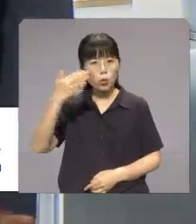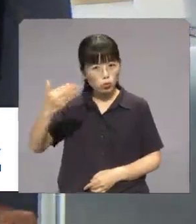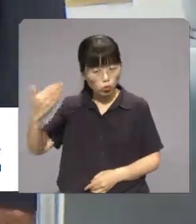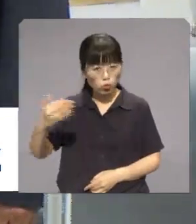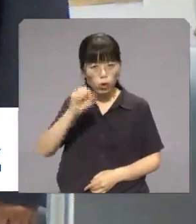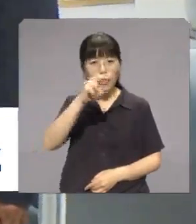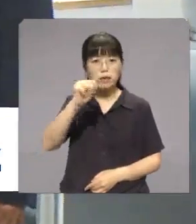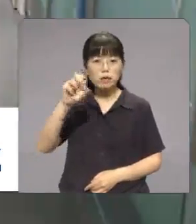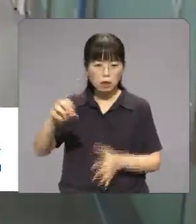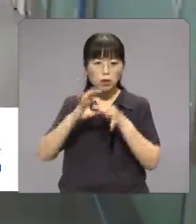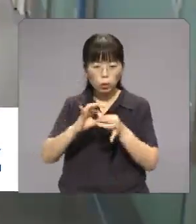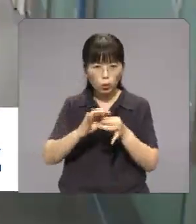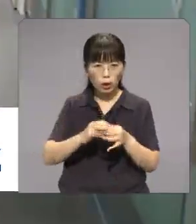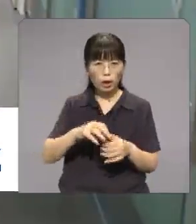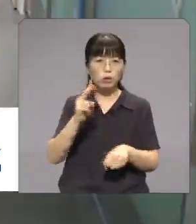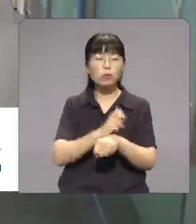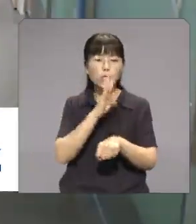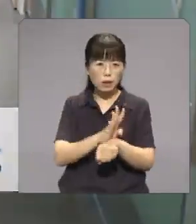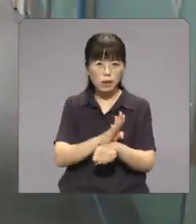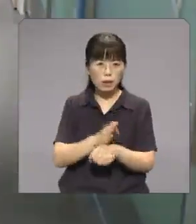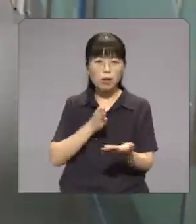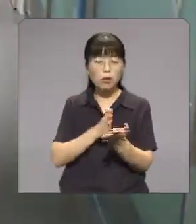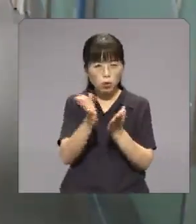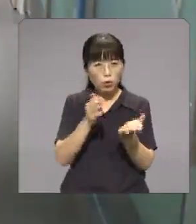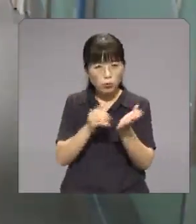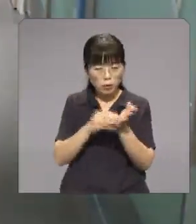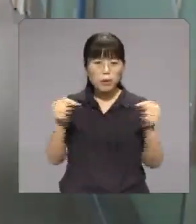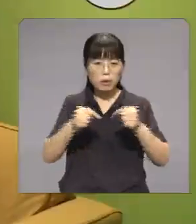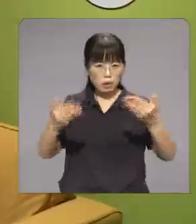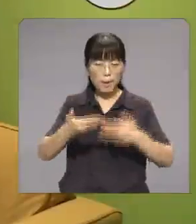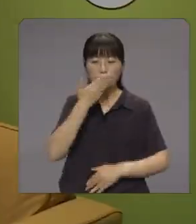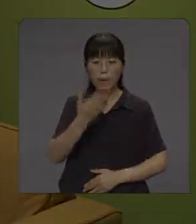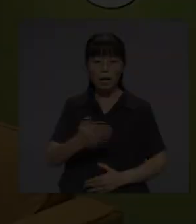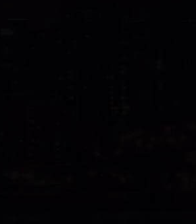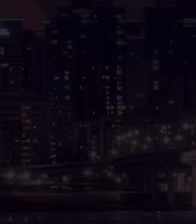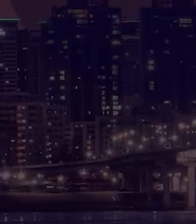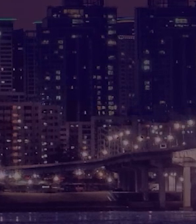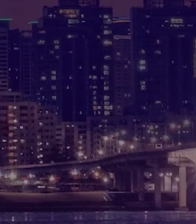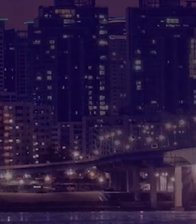1551-1099번이나 SNS를 통해 24시간 전용 비밀 상담을 받을 수 있습니다.